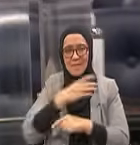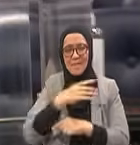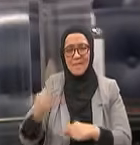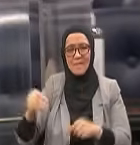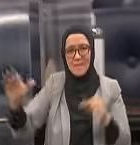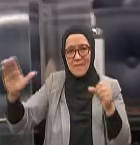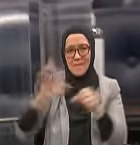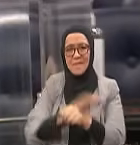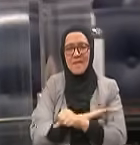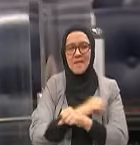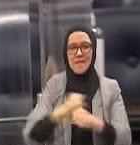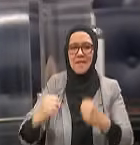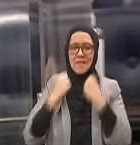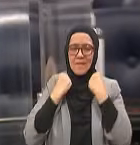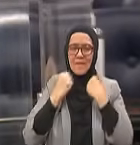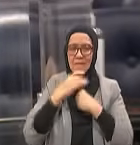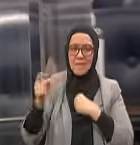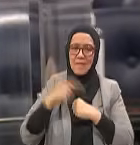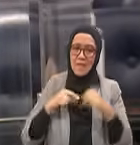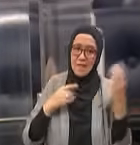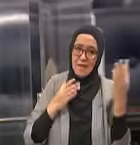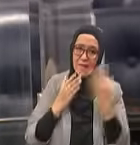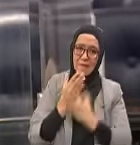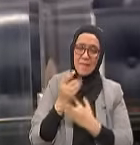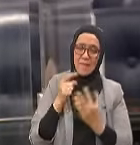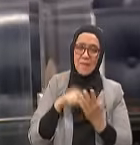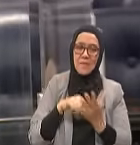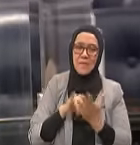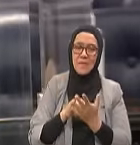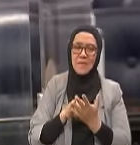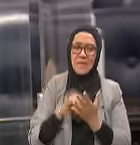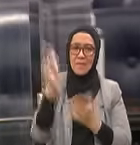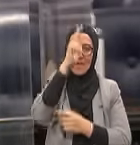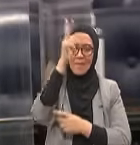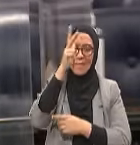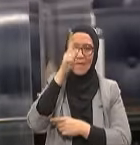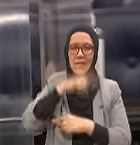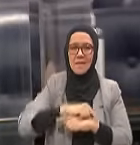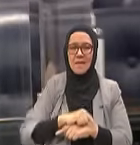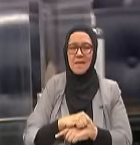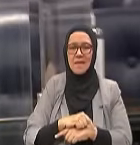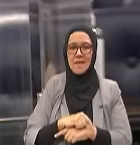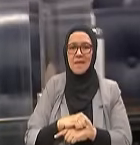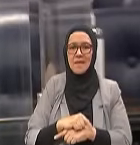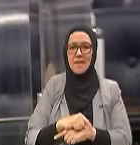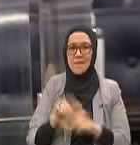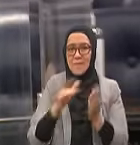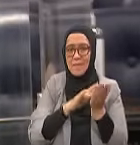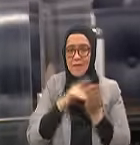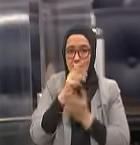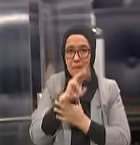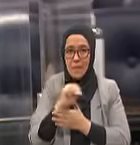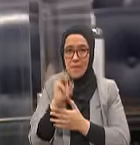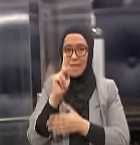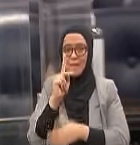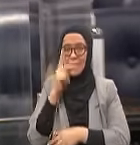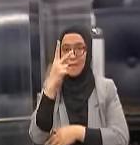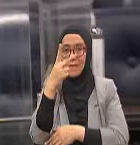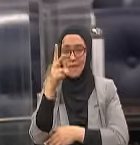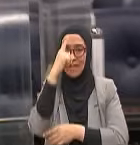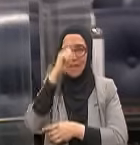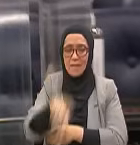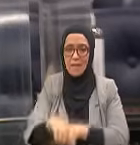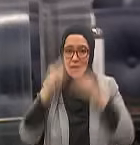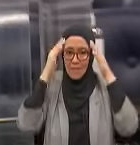dengan itu keadaan melalui alat ke Hai icon Bridge one bayi melonjakkan pencitraan dan